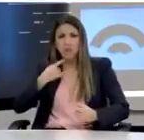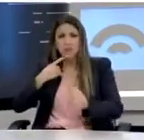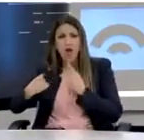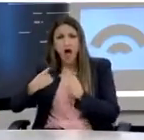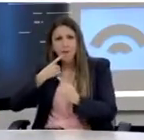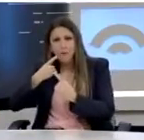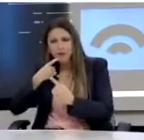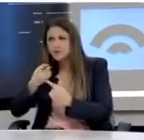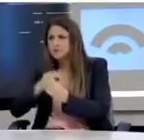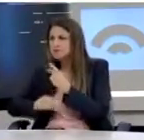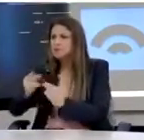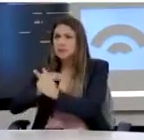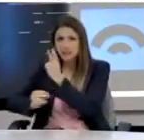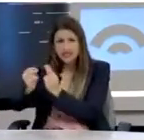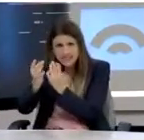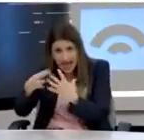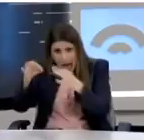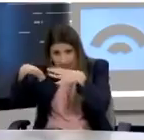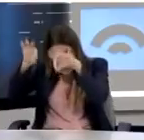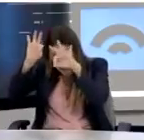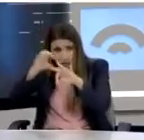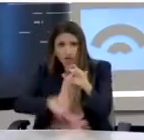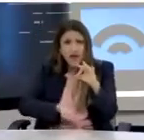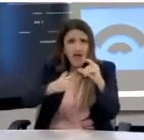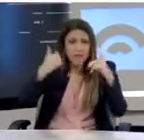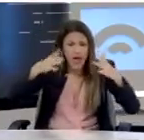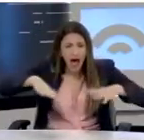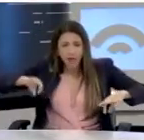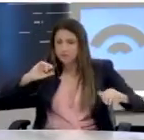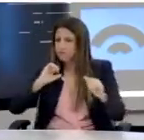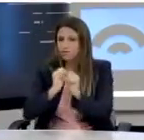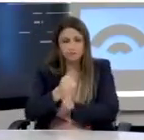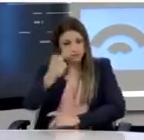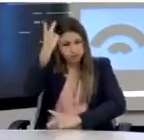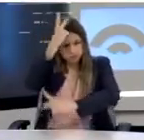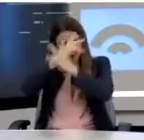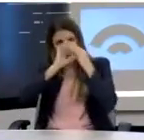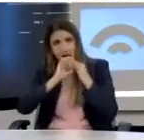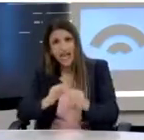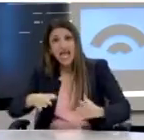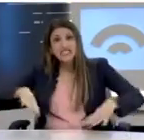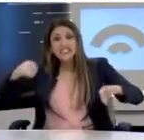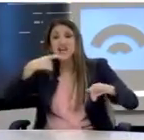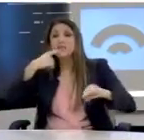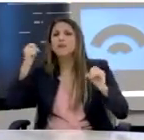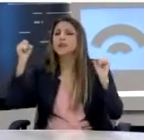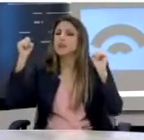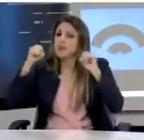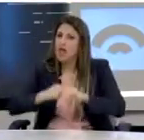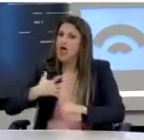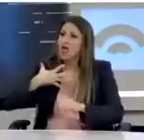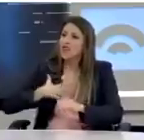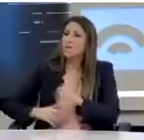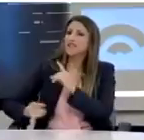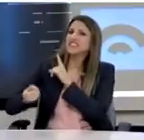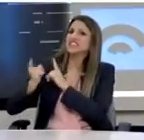Όταν εκκινούσε η διαδικασία αυτή, ο κ. Μητσοτάκης αρχικά είχε δηλώσει ότι στηρίζει την επιδίωξη για επίτευξη συμφωνίας